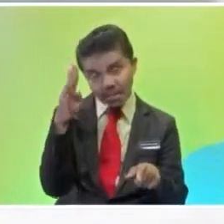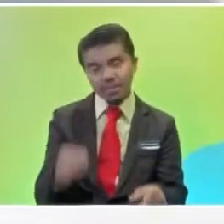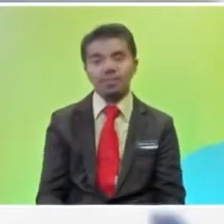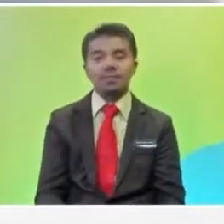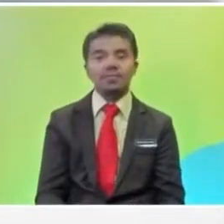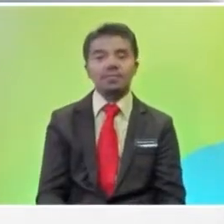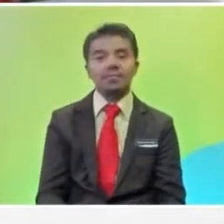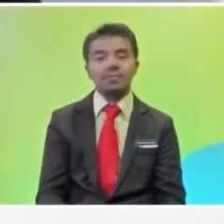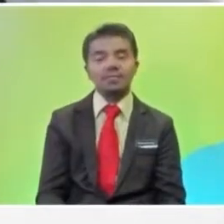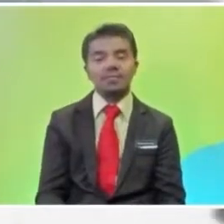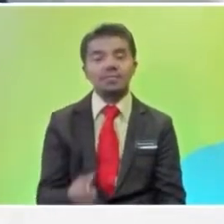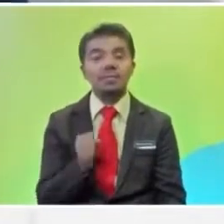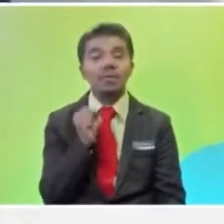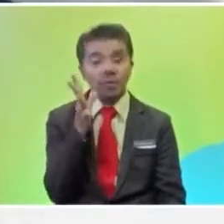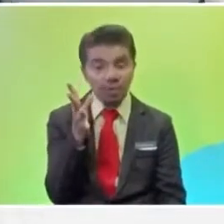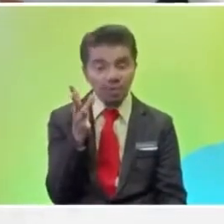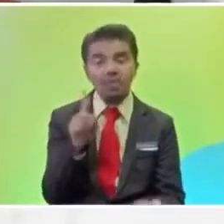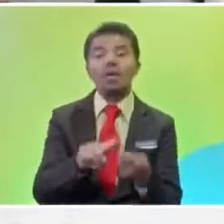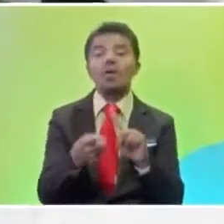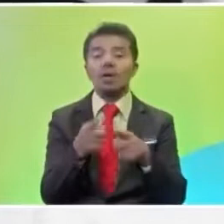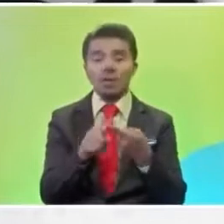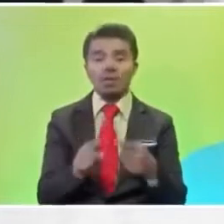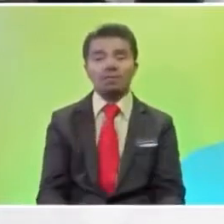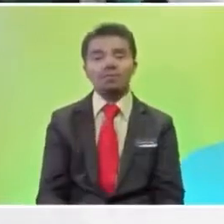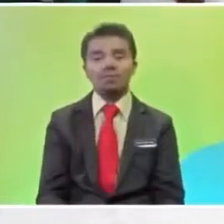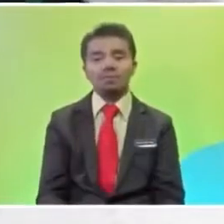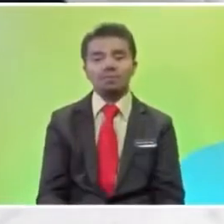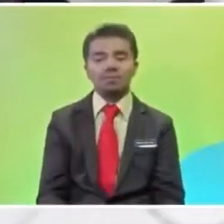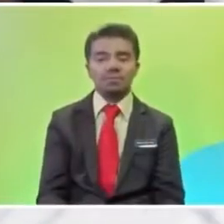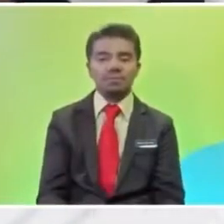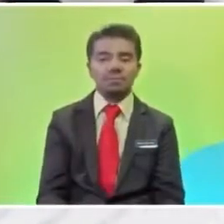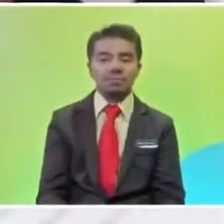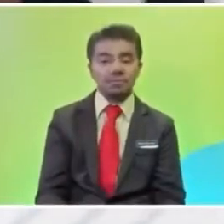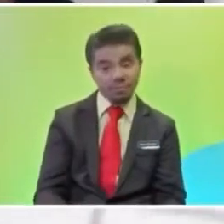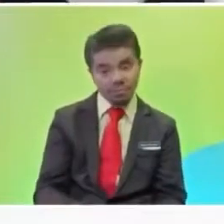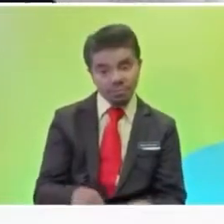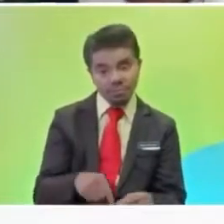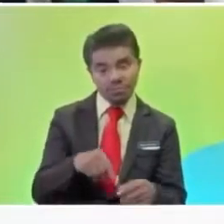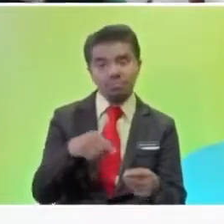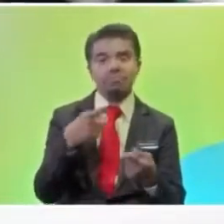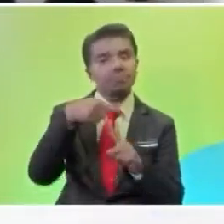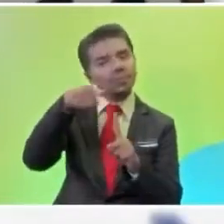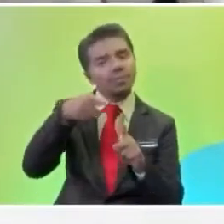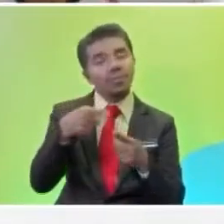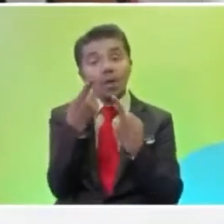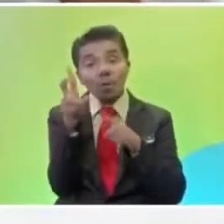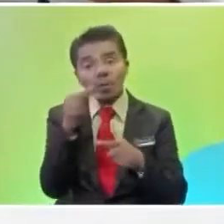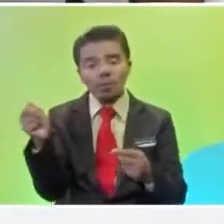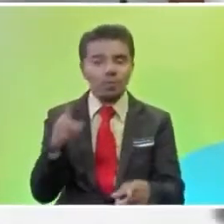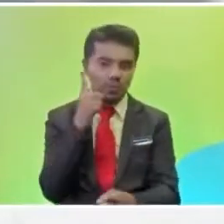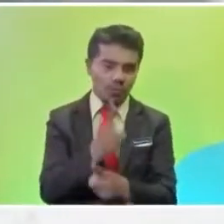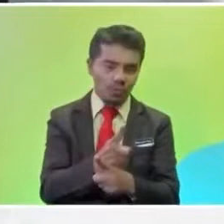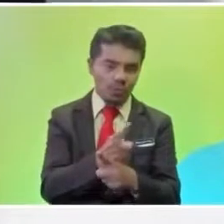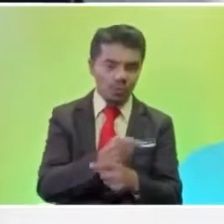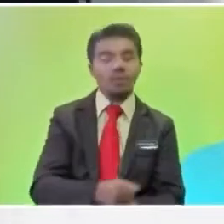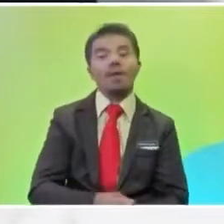fasilitasnya kepada murid Shiki dan dia jawaban itu betul dia akan memberi peneguhannya positif kepada mode sekiranya Siapa itu kurang tepat